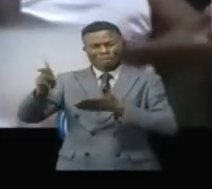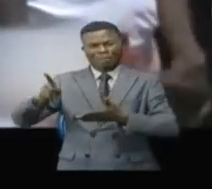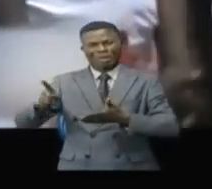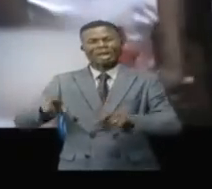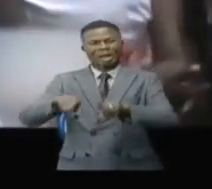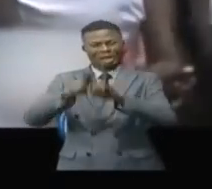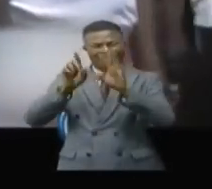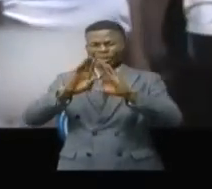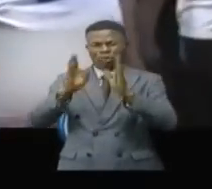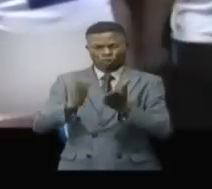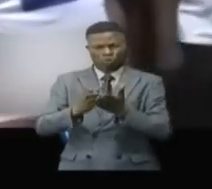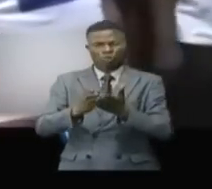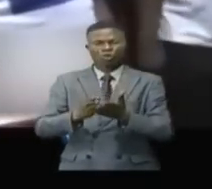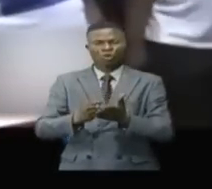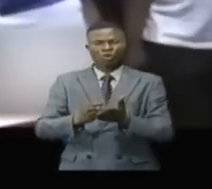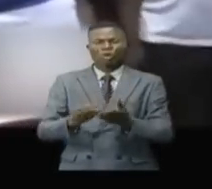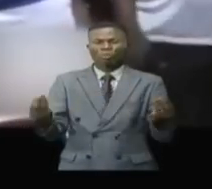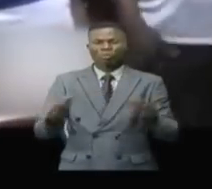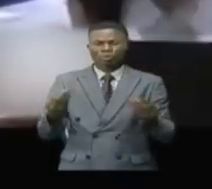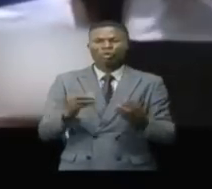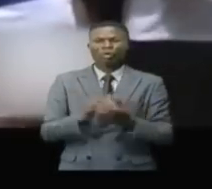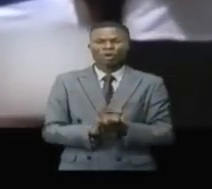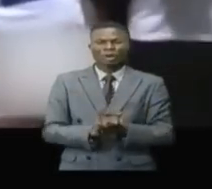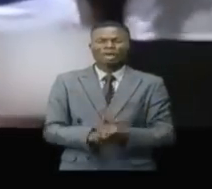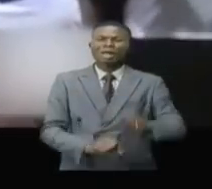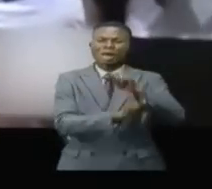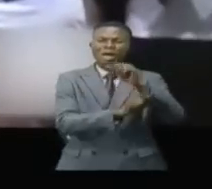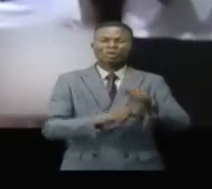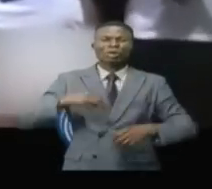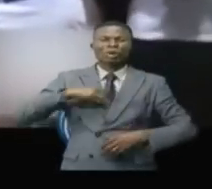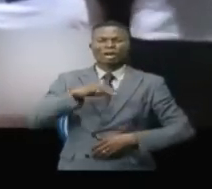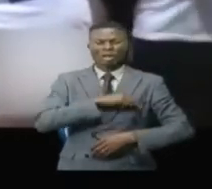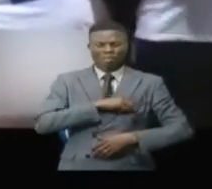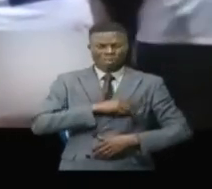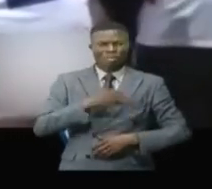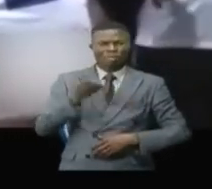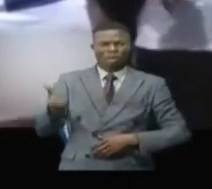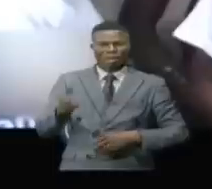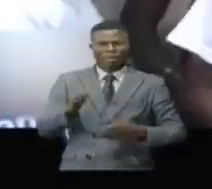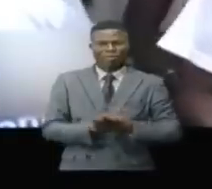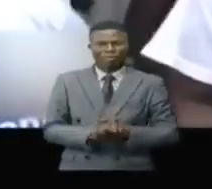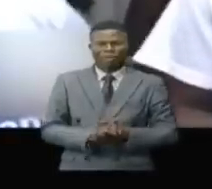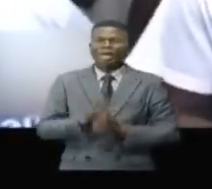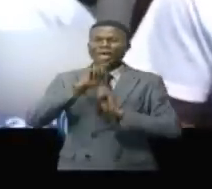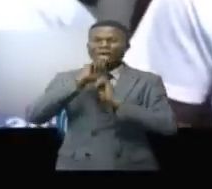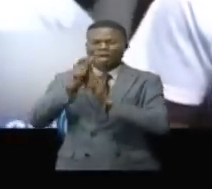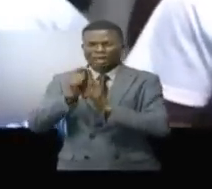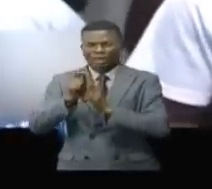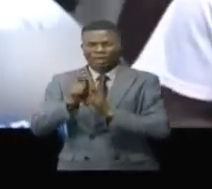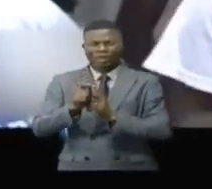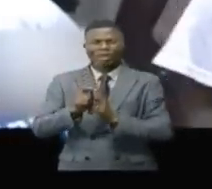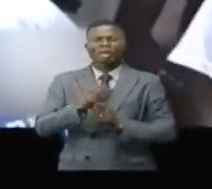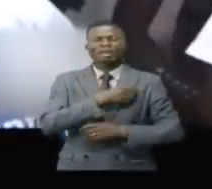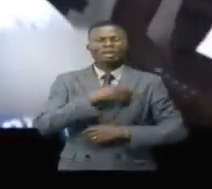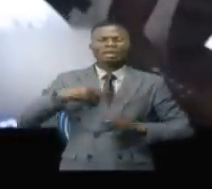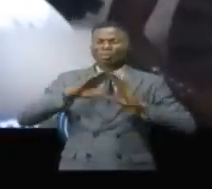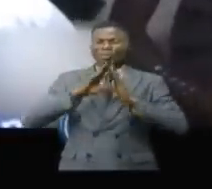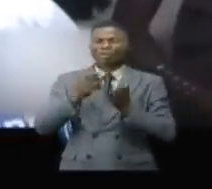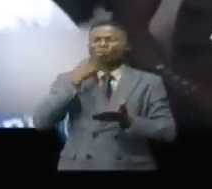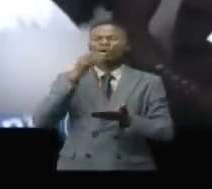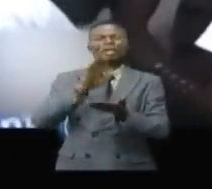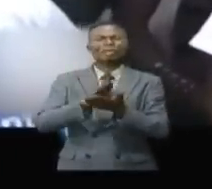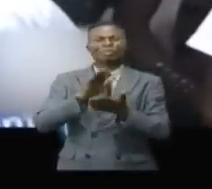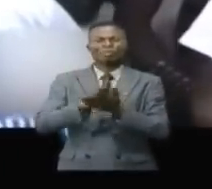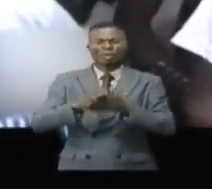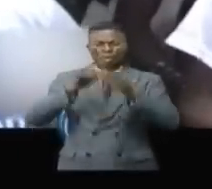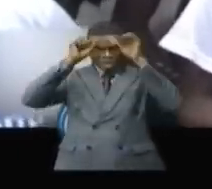Cédric Fumumapanda, qu'accompagnaient d'autres membres de son comité. Un geste qui a poussé les bénéficiaires à remercier le